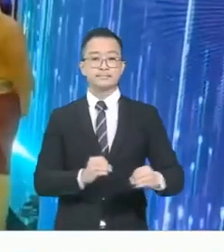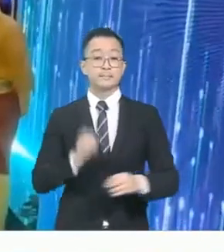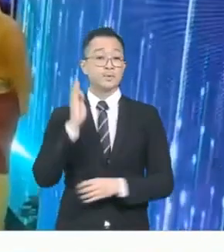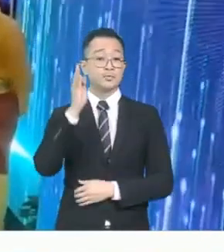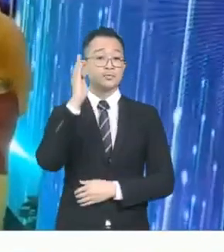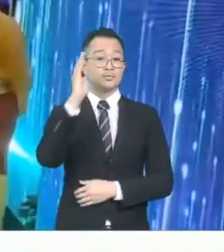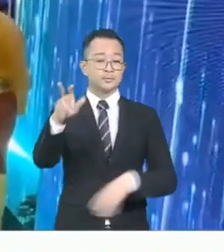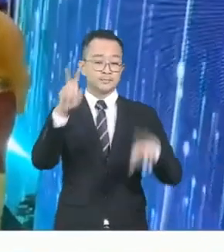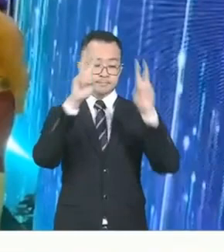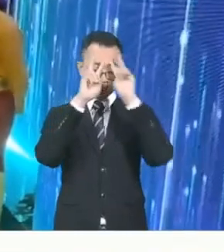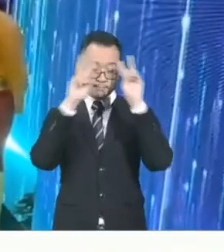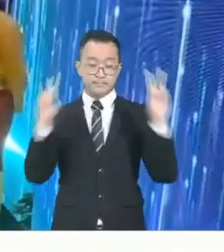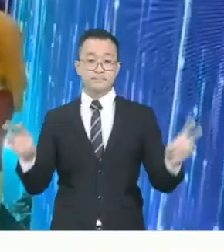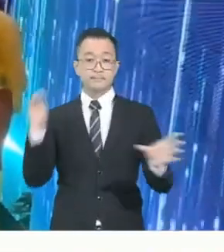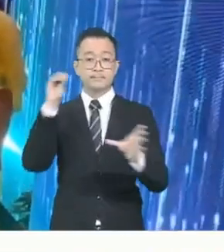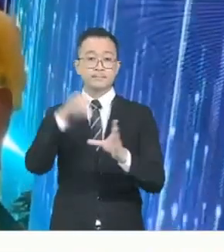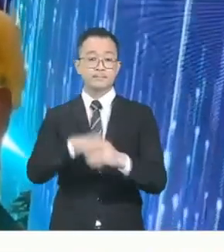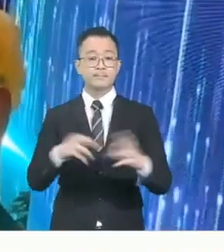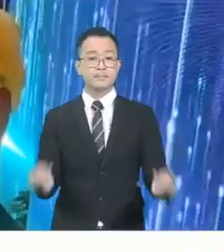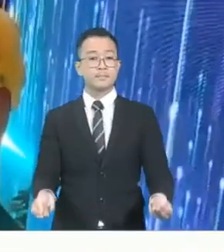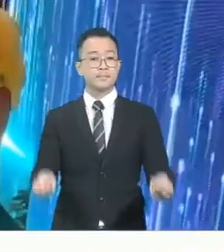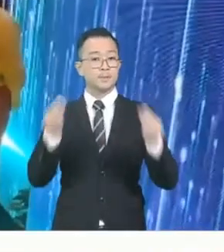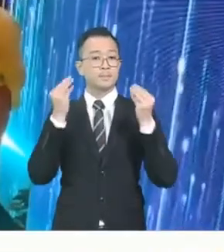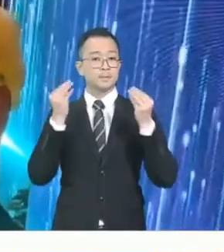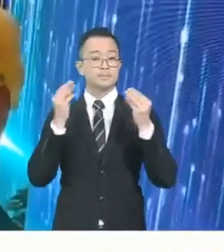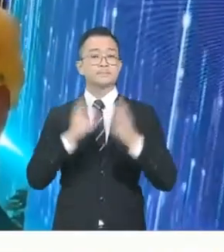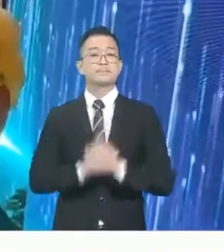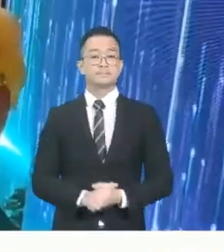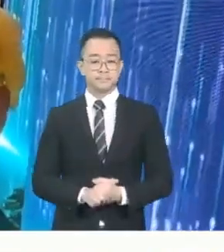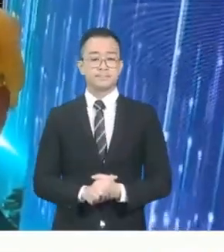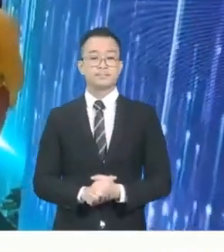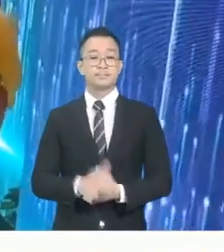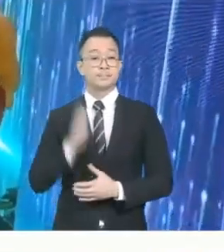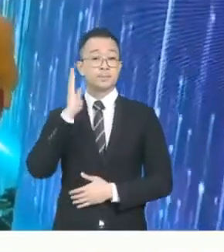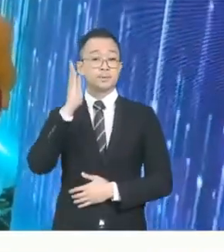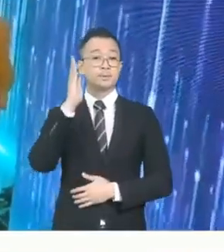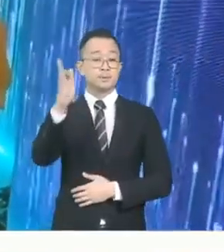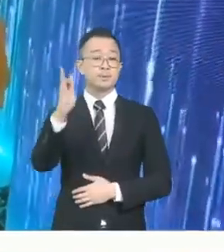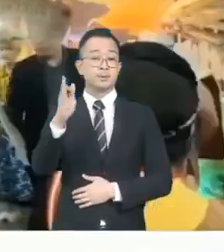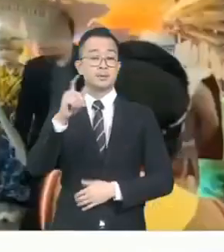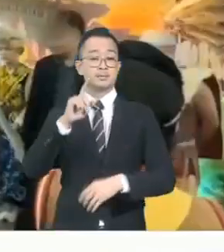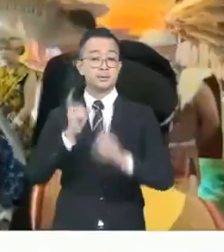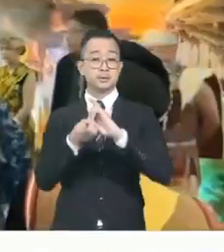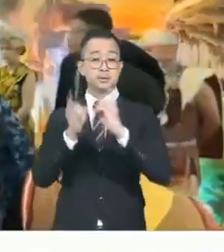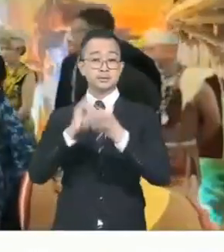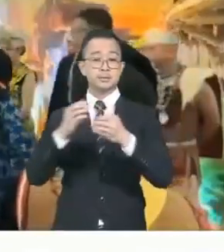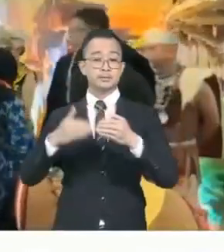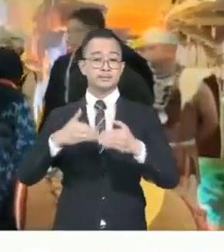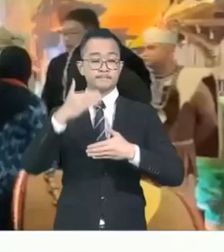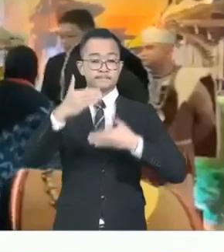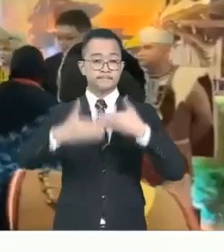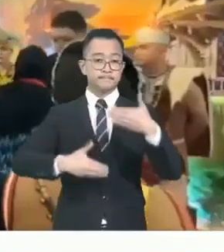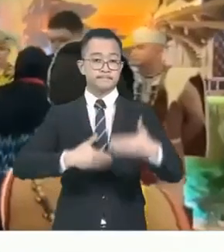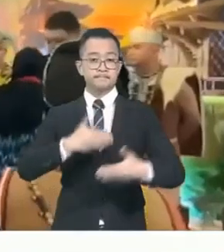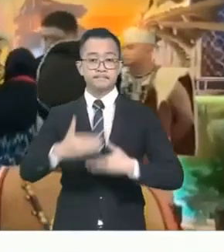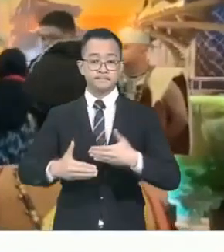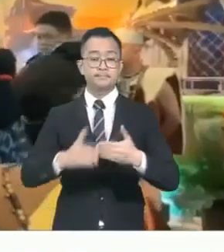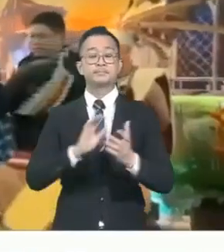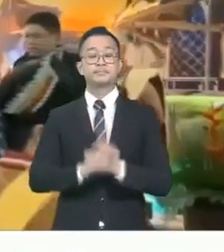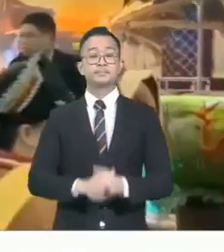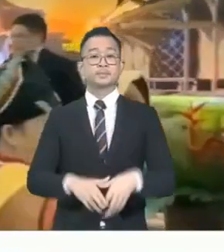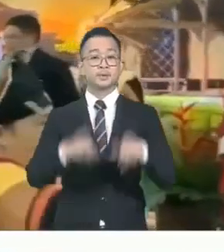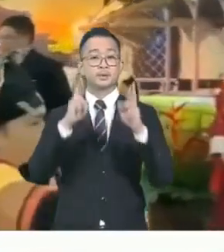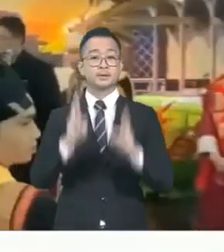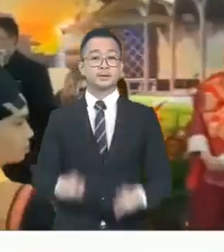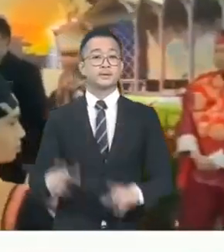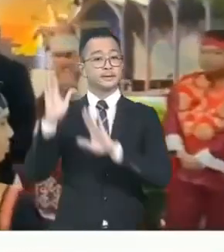yang makmur, inklusif dan mampan. Beliau percaya bahawa masa depan digital adalah maju ke hadapan dan hasrat Sarawak adalah